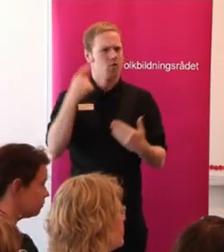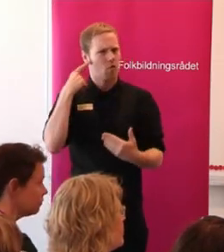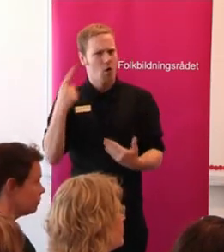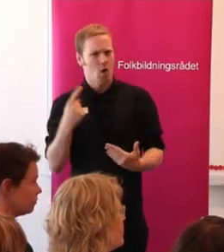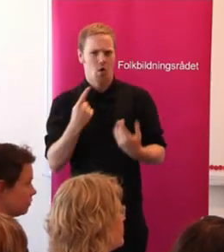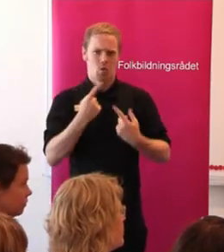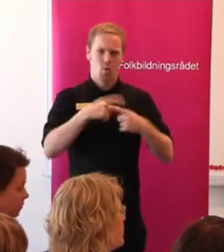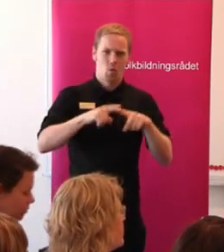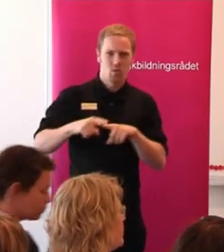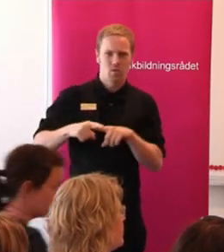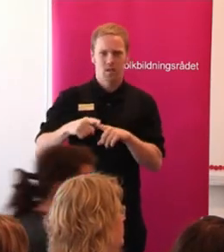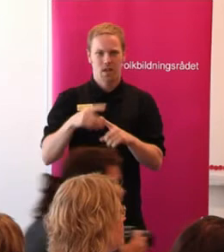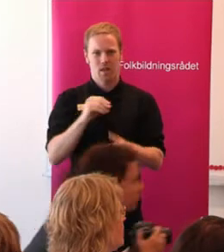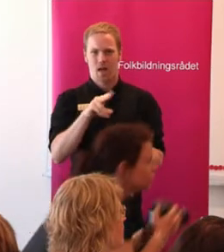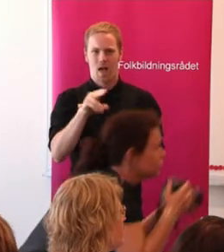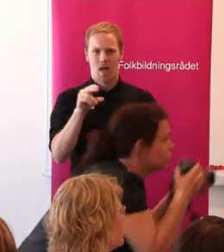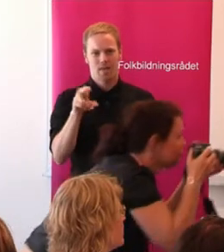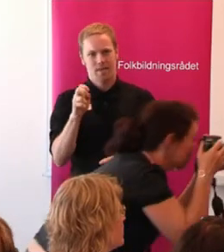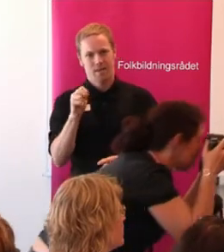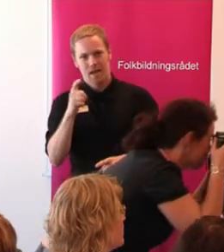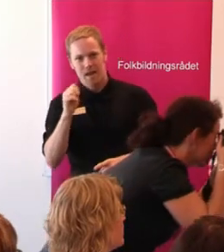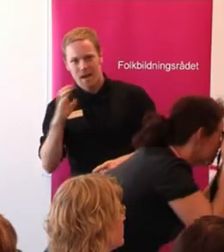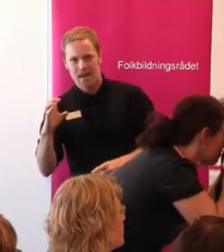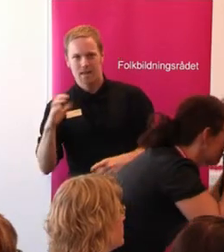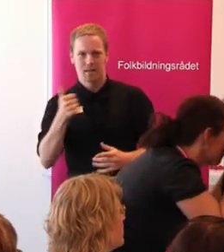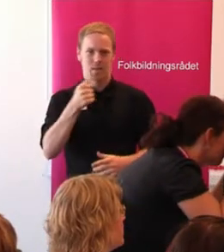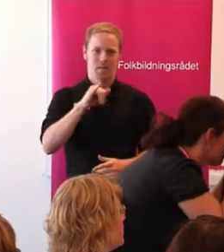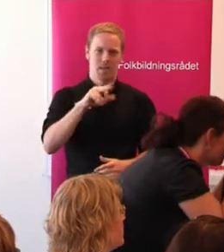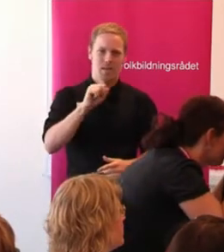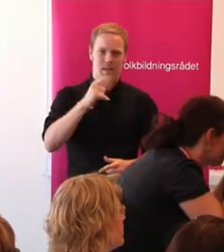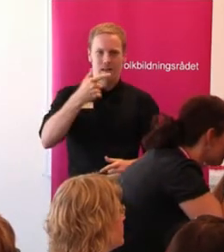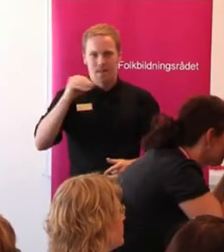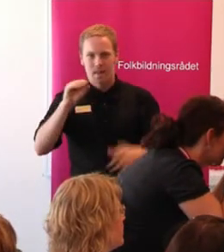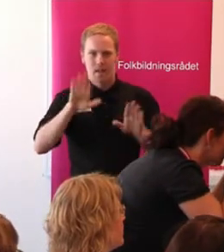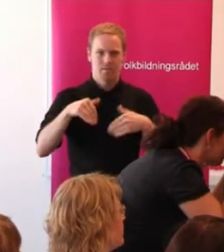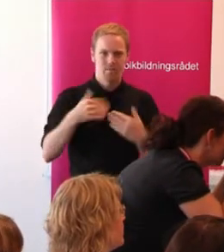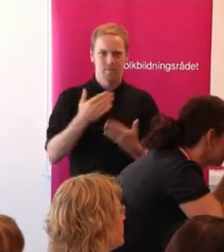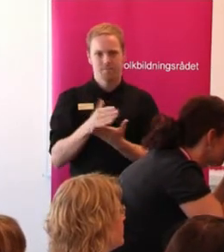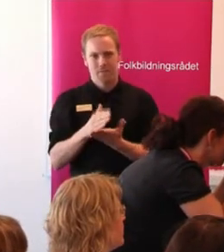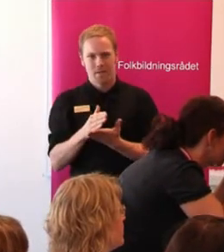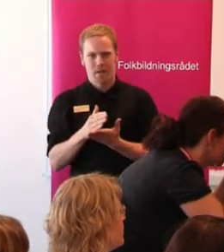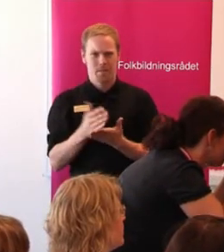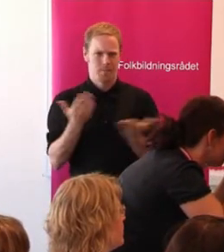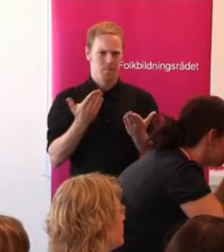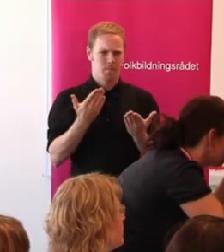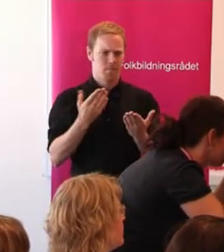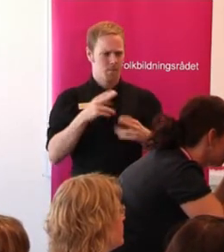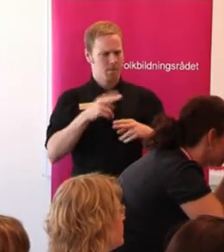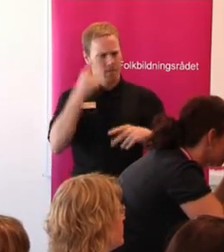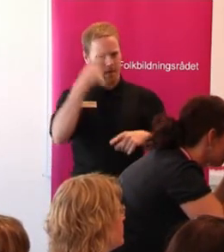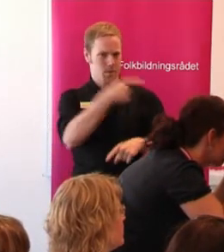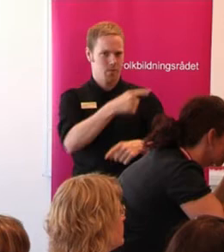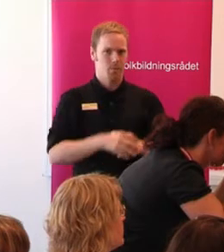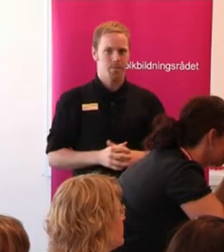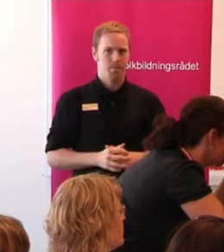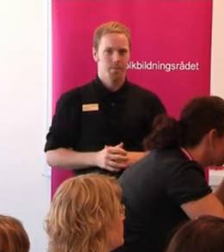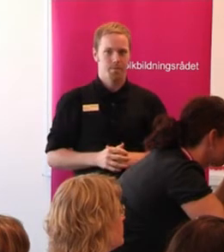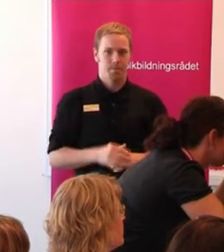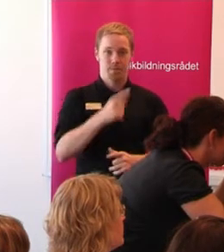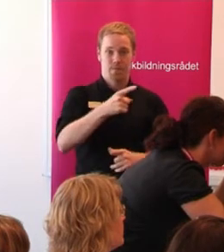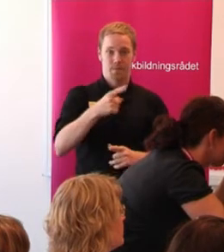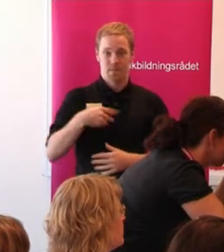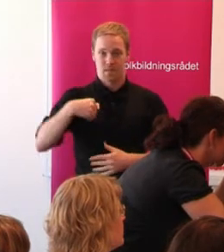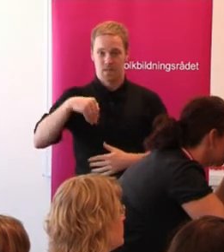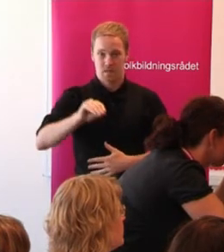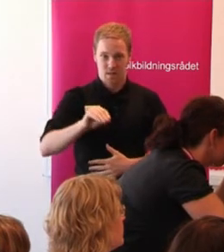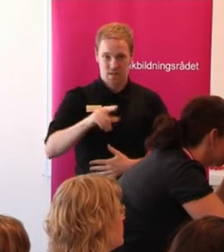har fått höra Angeles och Birgitta prata. Vad är det som växer i dig? Den här satsningen på arbetssökande ungdomar har